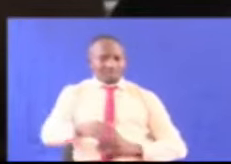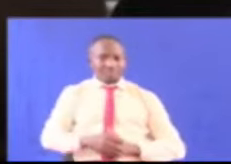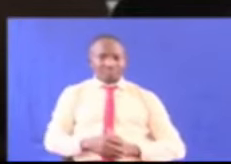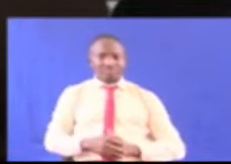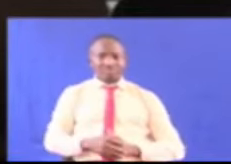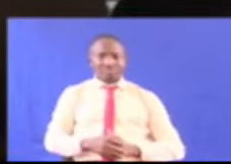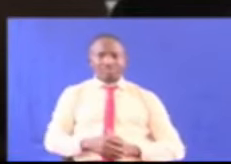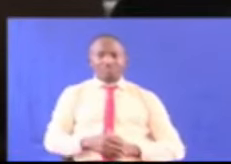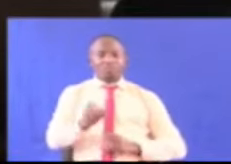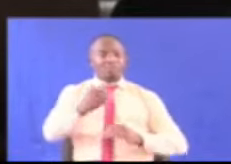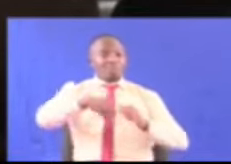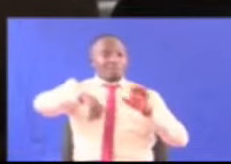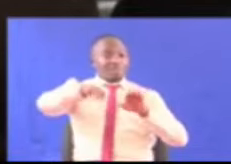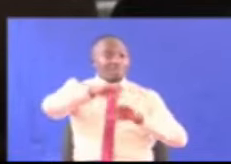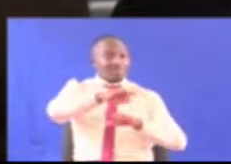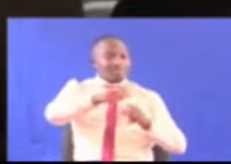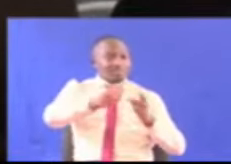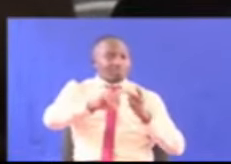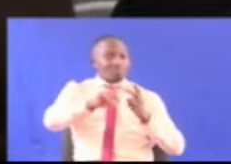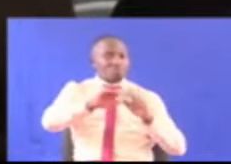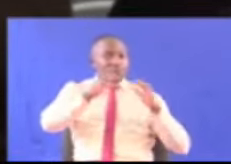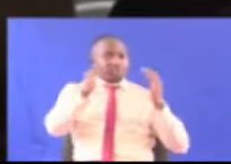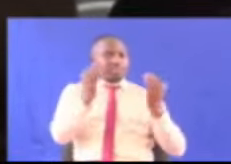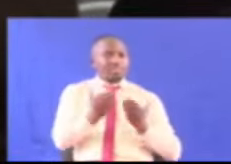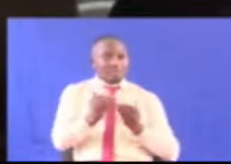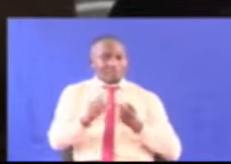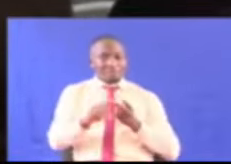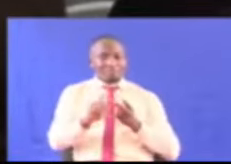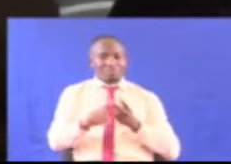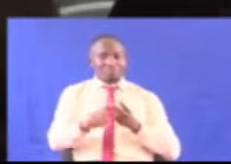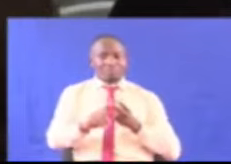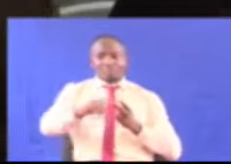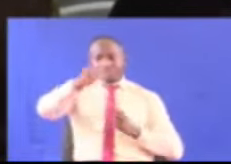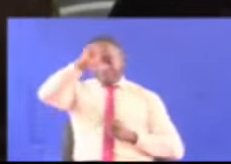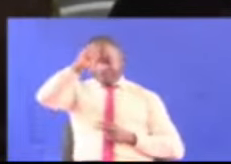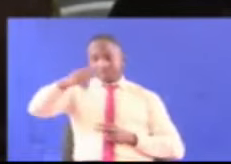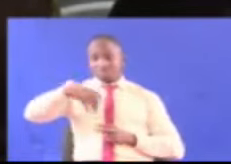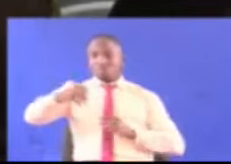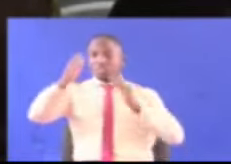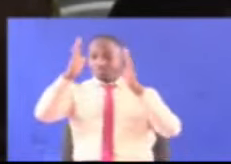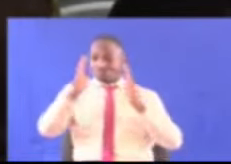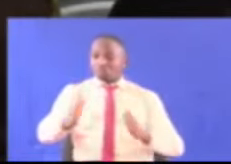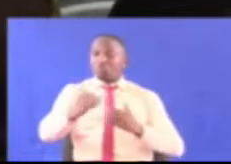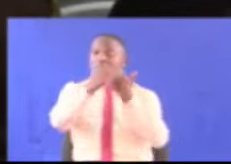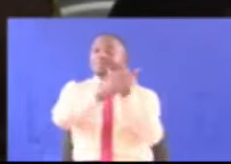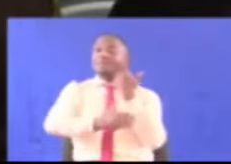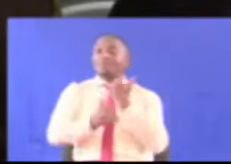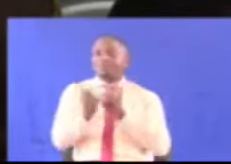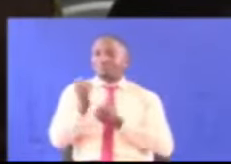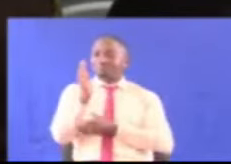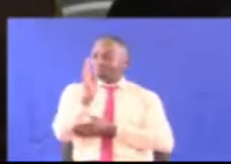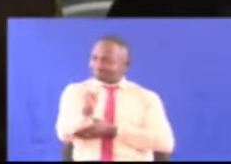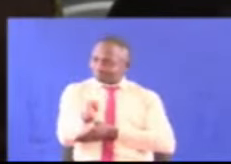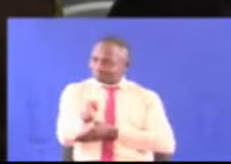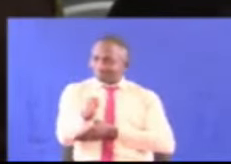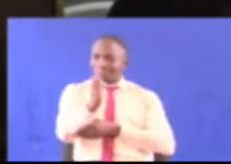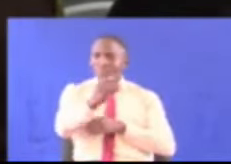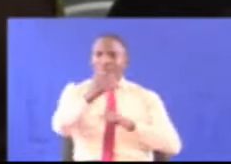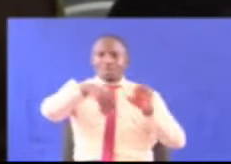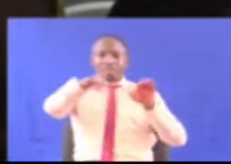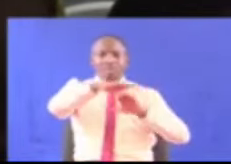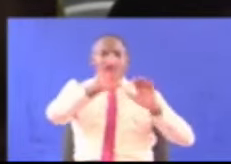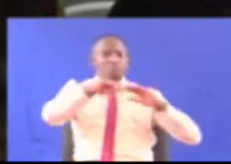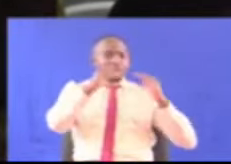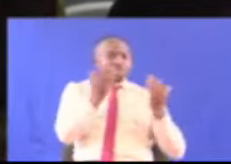Asante sana. Mwenyekiti wetu wa chama tafadhali. Mheshimiwa Waziri Mkuu ni wewe radhi kidogo. Huyo mwenyekiti